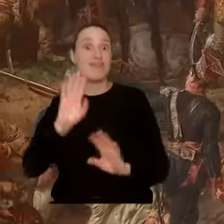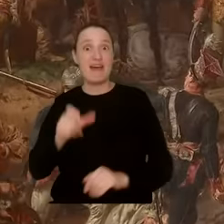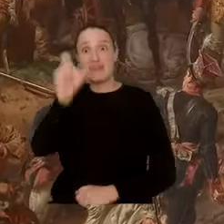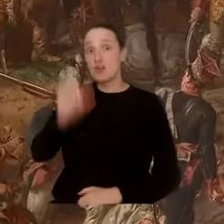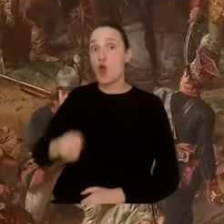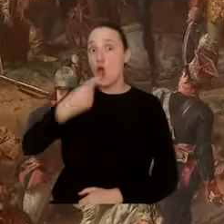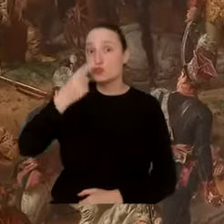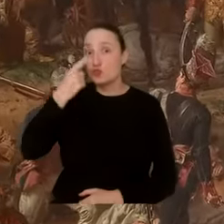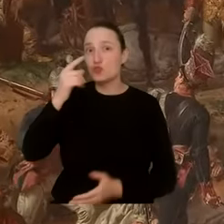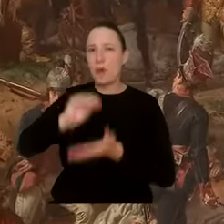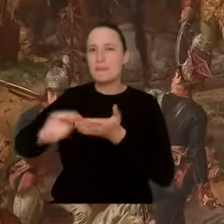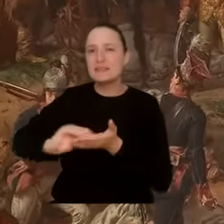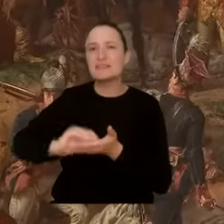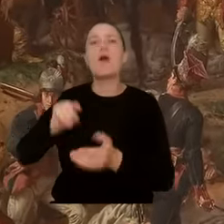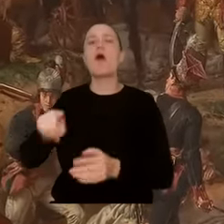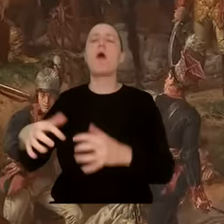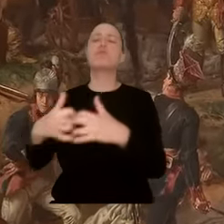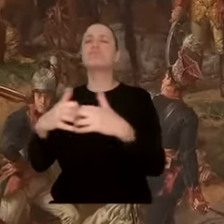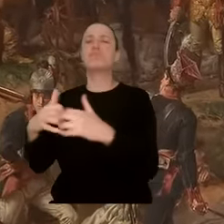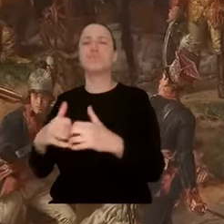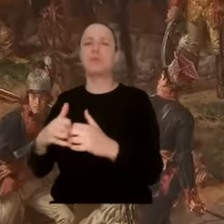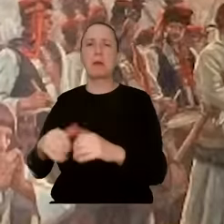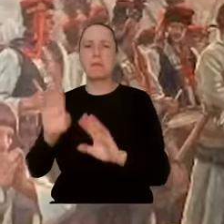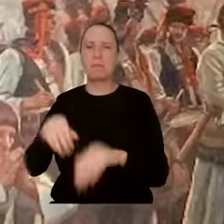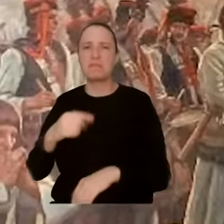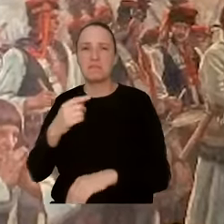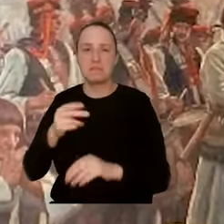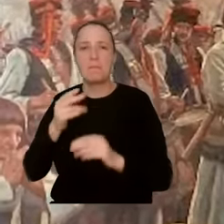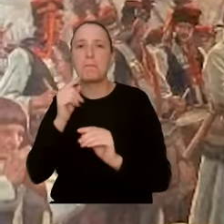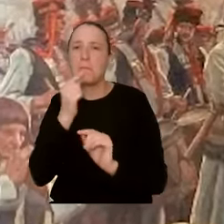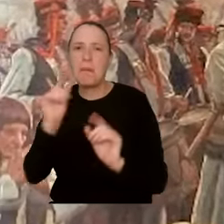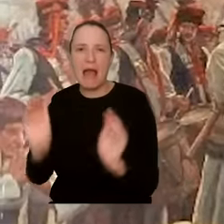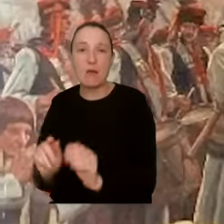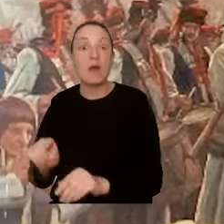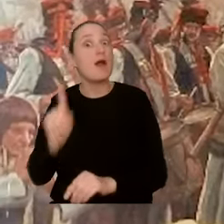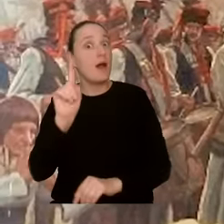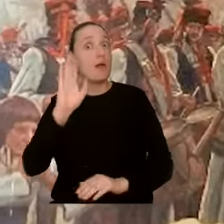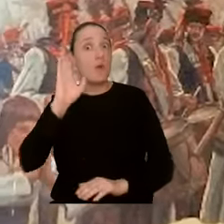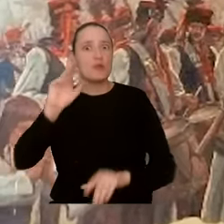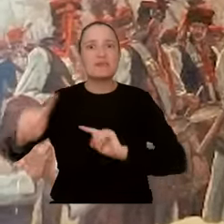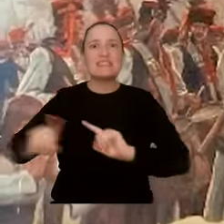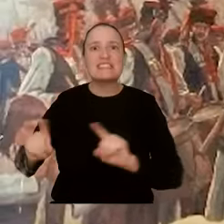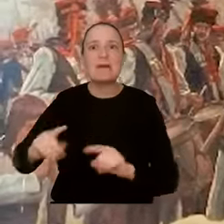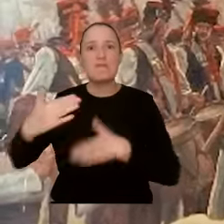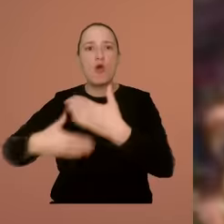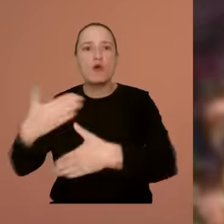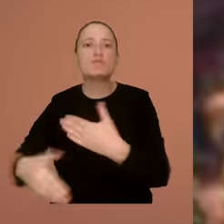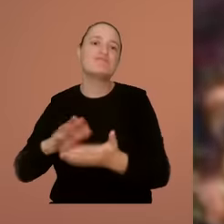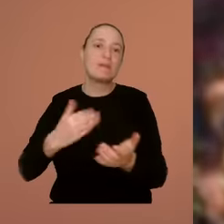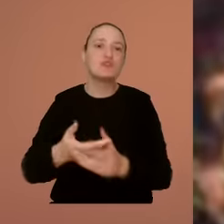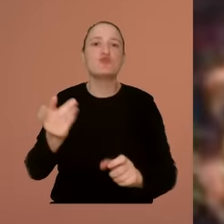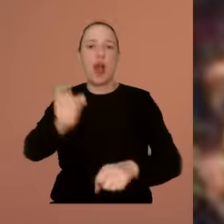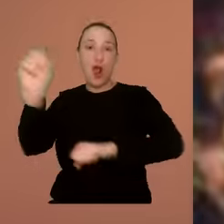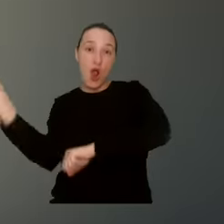pisał jako o potyczce zaledwie. Z czasem jednak związane z batalią racławicką symbole chłopscy kosynierzy,